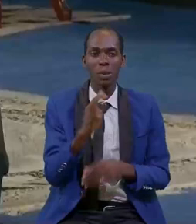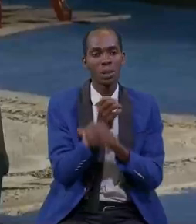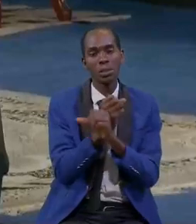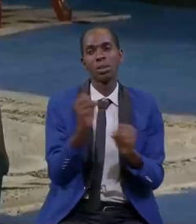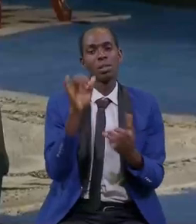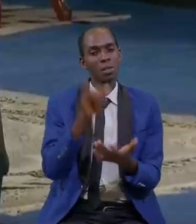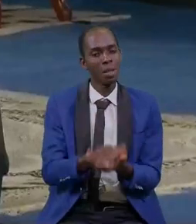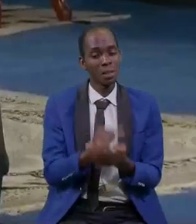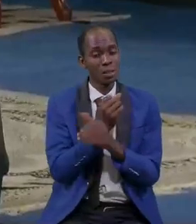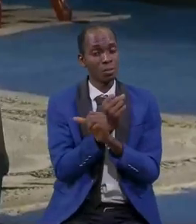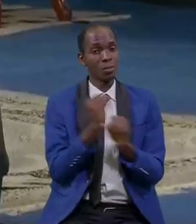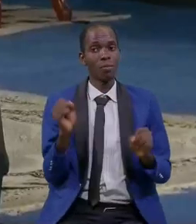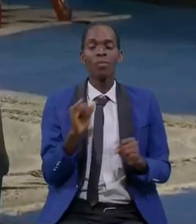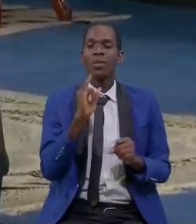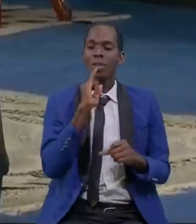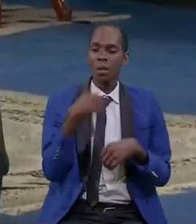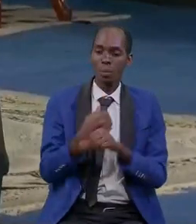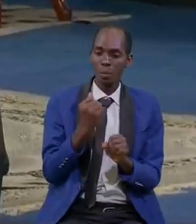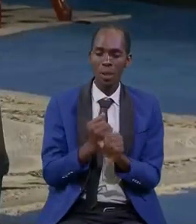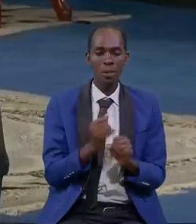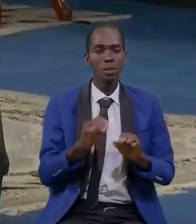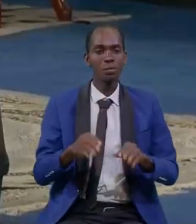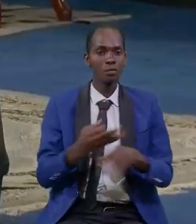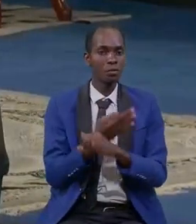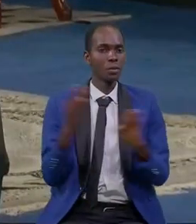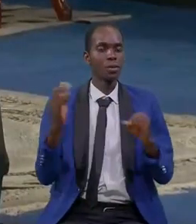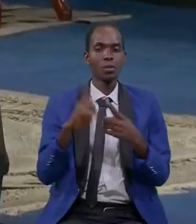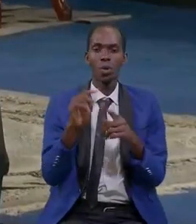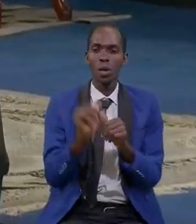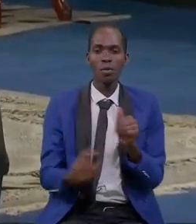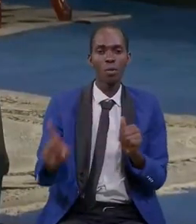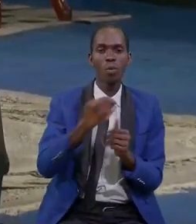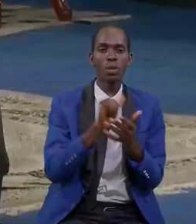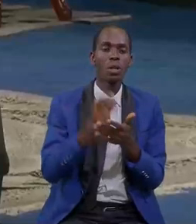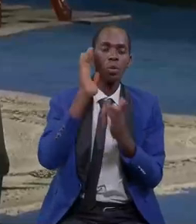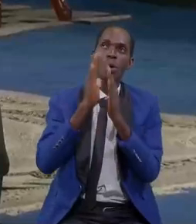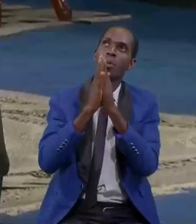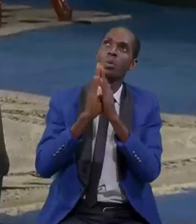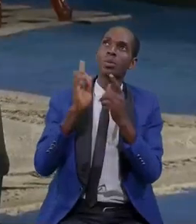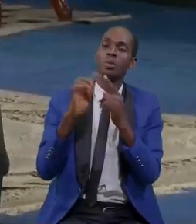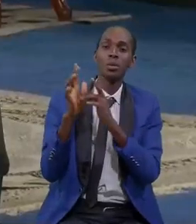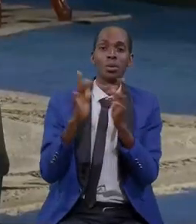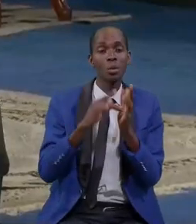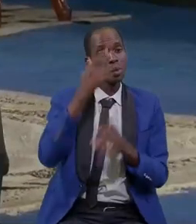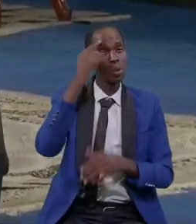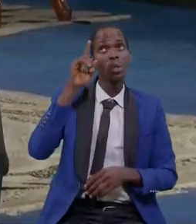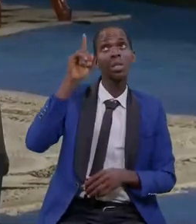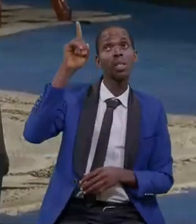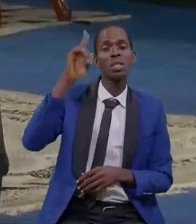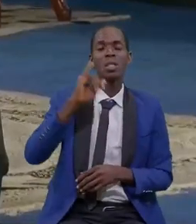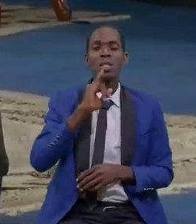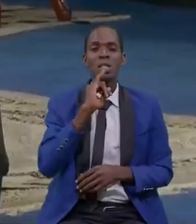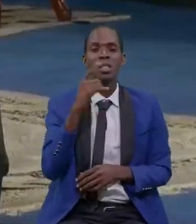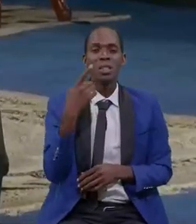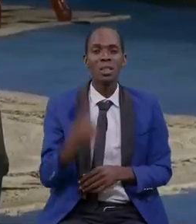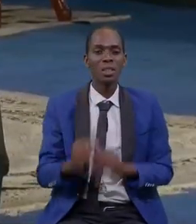nous devions être sauvés. Le salut rend disponible pour tout le monde, pour quiconque invoquera son nom, parce qu'il est